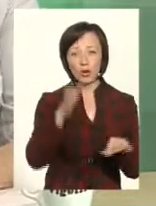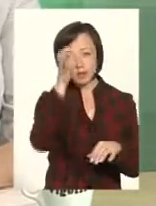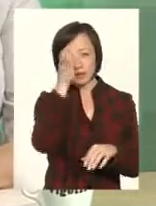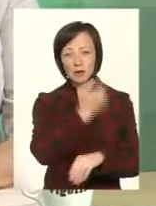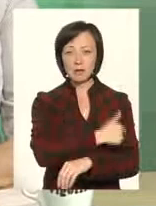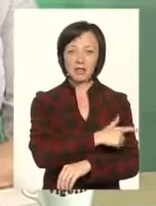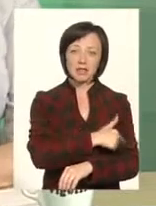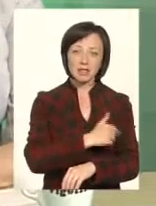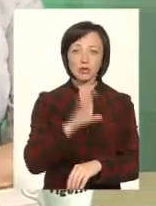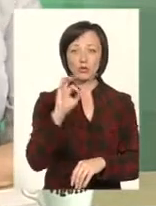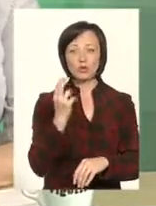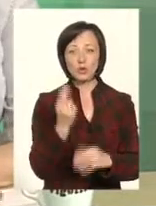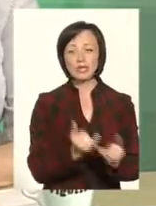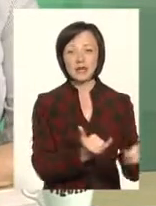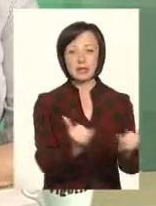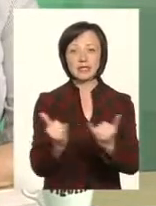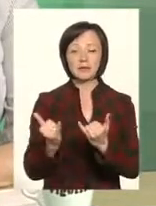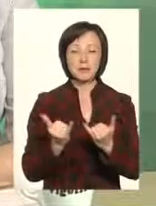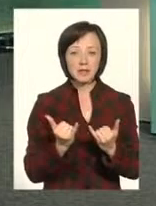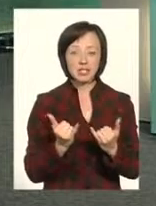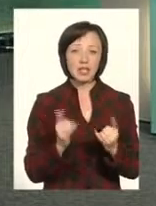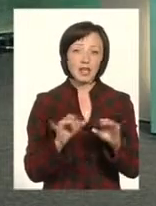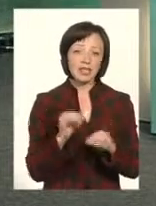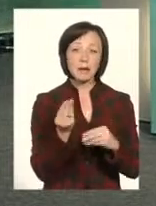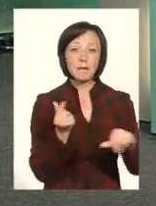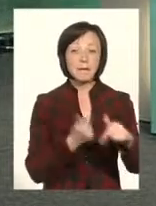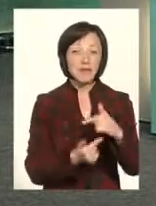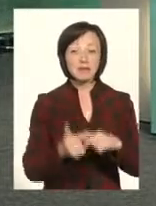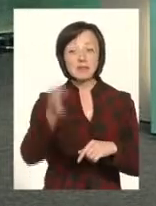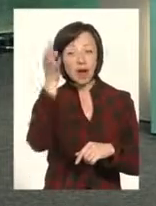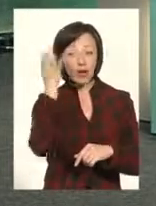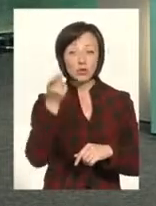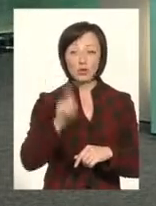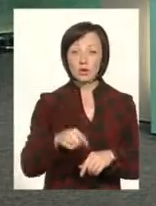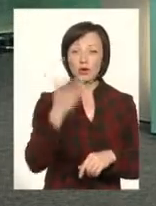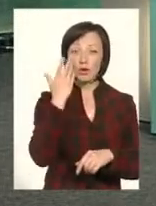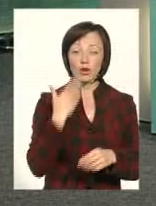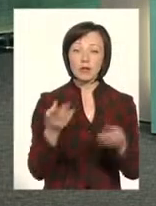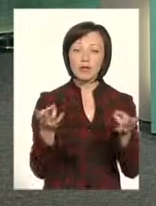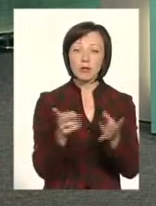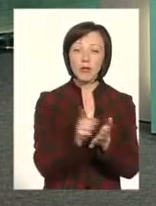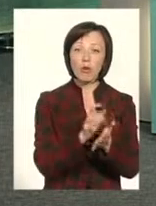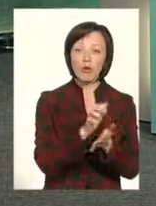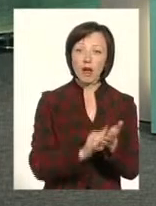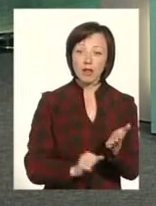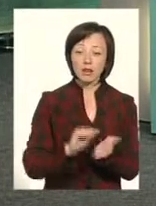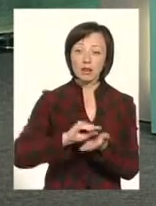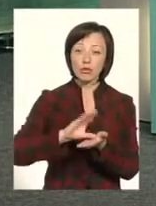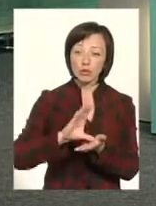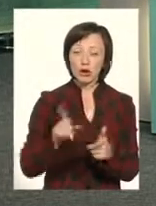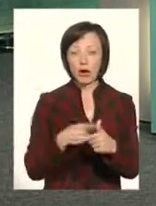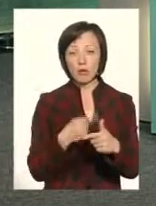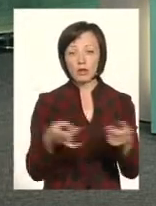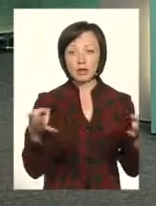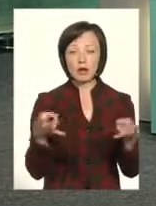десь медицина, десь соцзахист. І за бізнес нас пам'ятають тільки тоді, коли треба податки, треба надходження, або